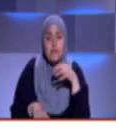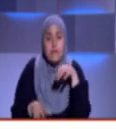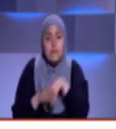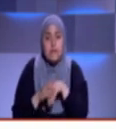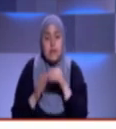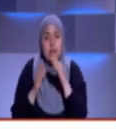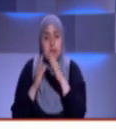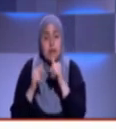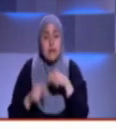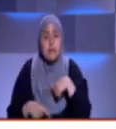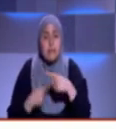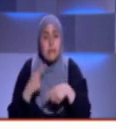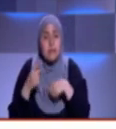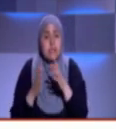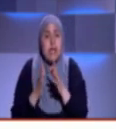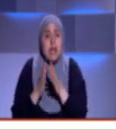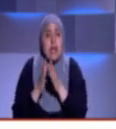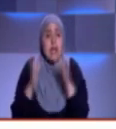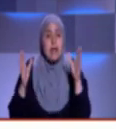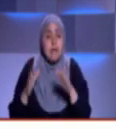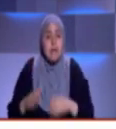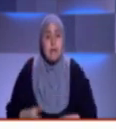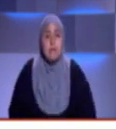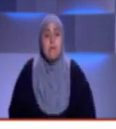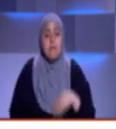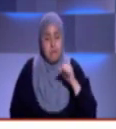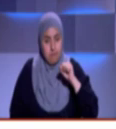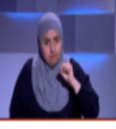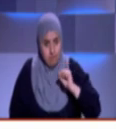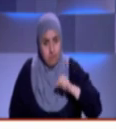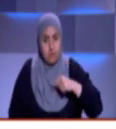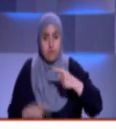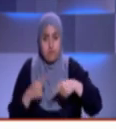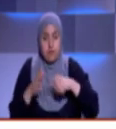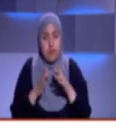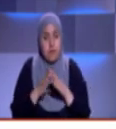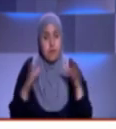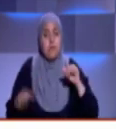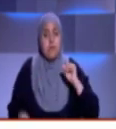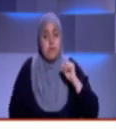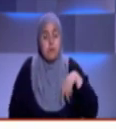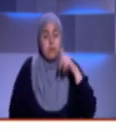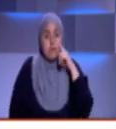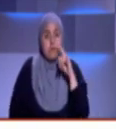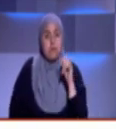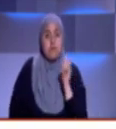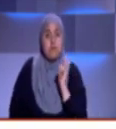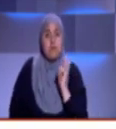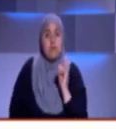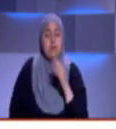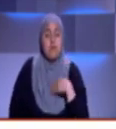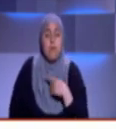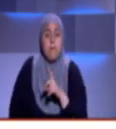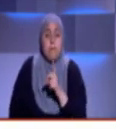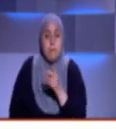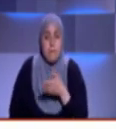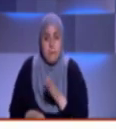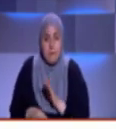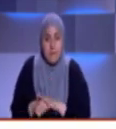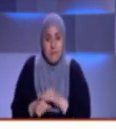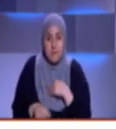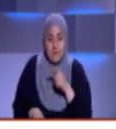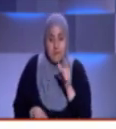ما زال كبيرا؟ بالطبع ما زال كبيرا، والتحذيرات ليس فقط على